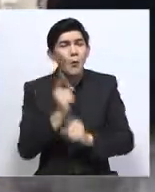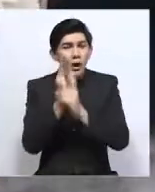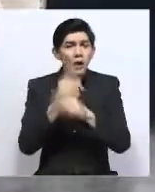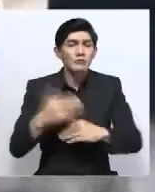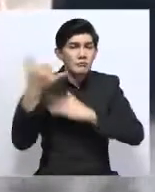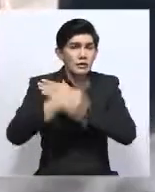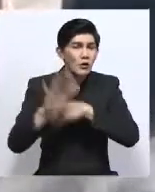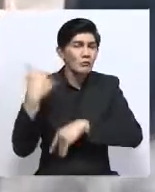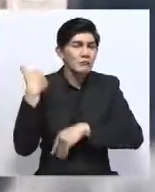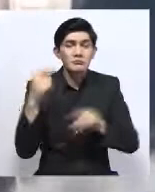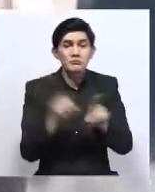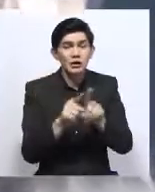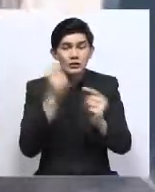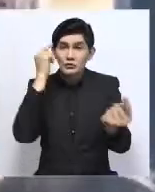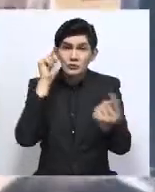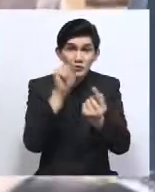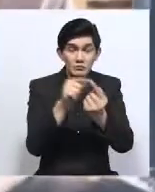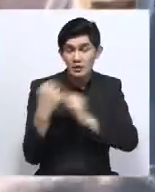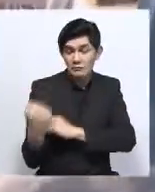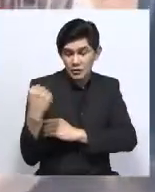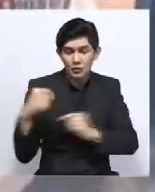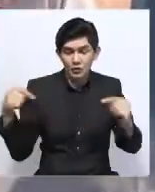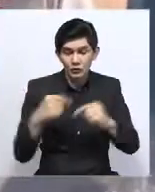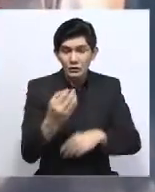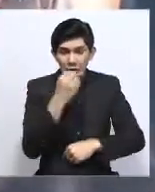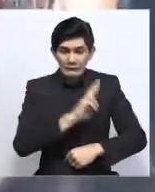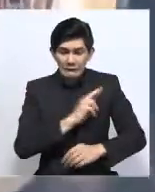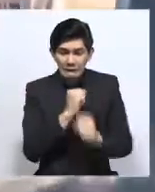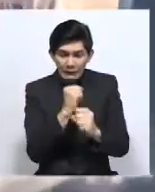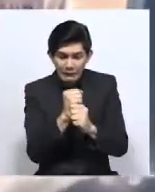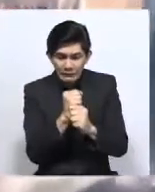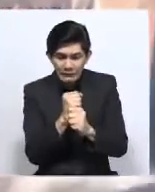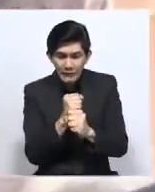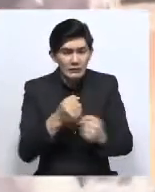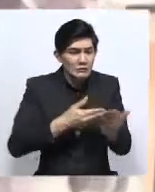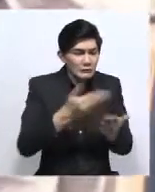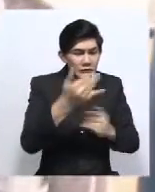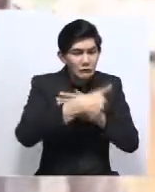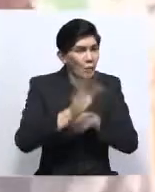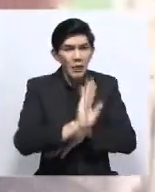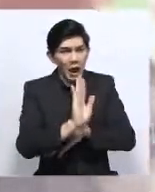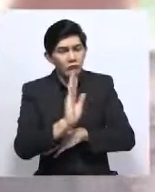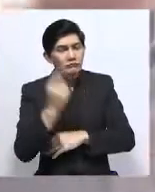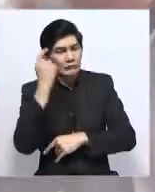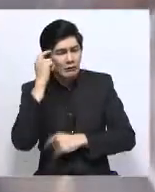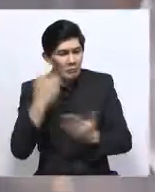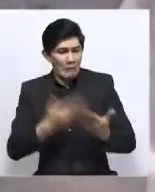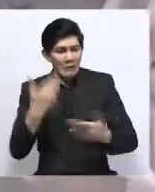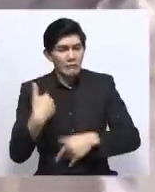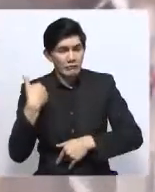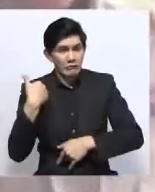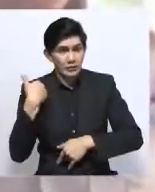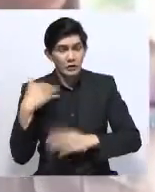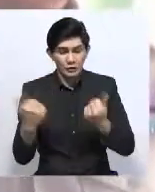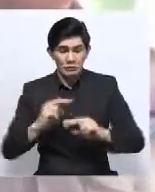ลังมุ่งไปดูความเป็นไปด้านอาหารของเขาเริ่มผลิตในประเทศเขาไม่ซื้อไงเขากลัวว่าหน้าราคามันขึ้น